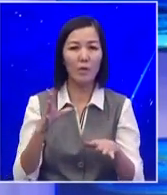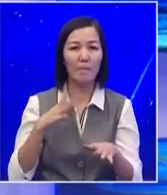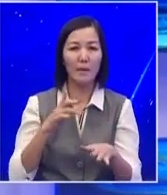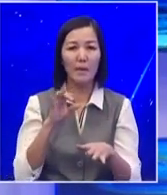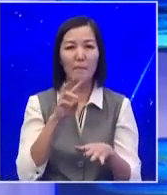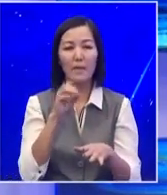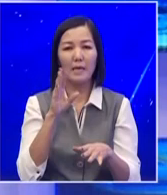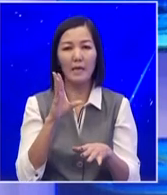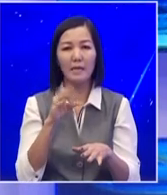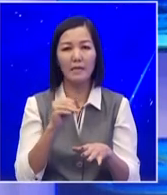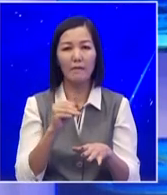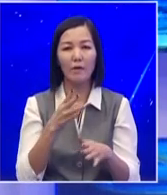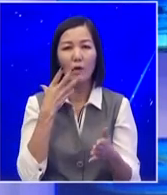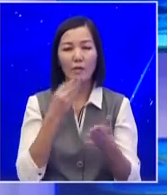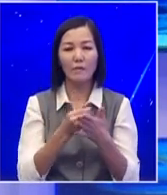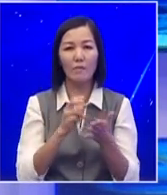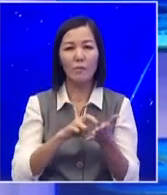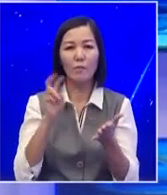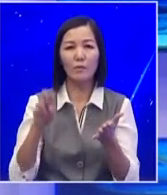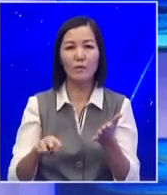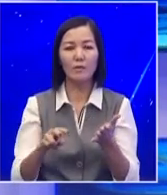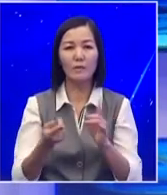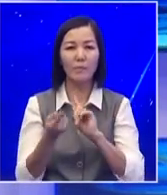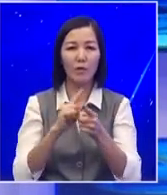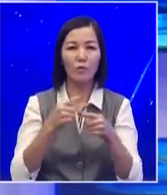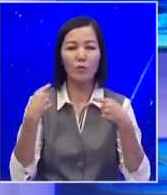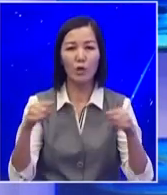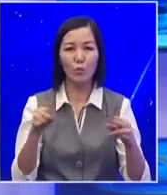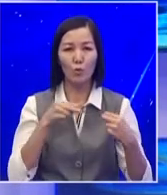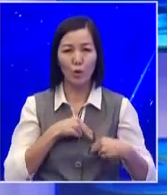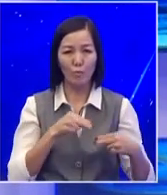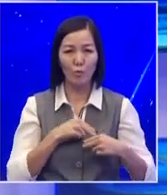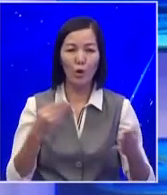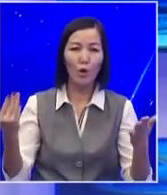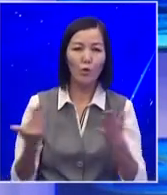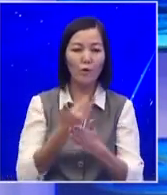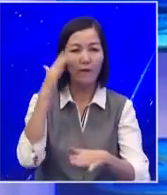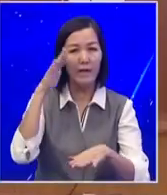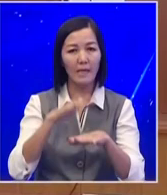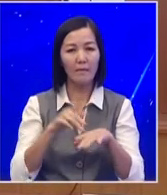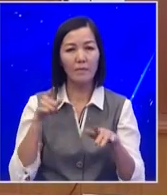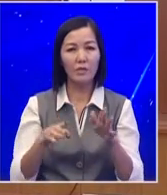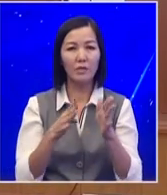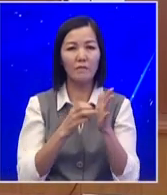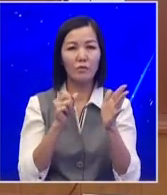Бигельдинов. Он оставил свой пост в связи с переходом на другую работу. Новый аким